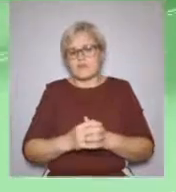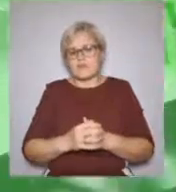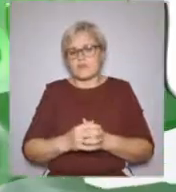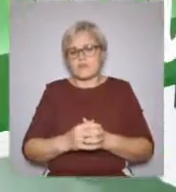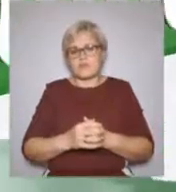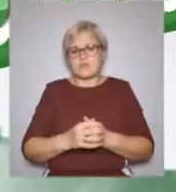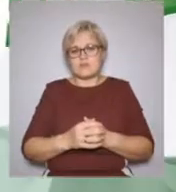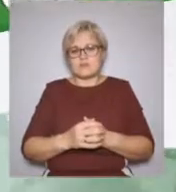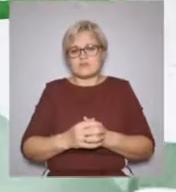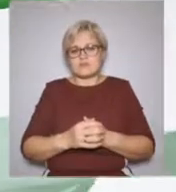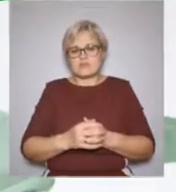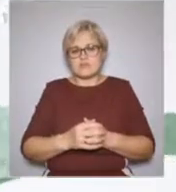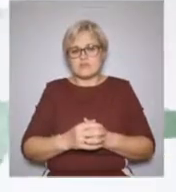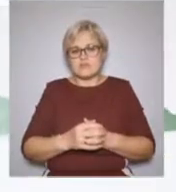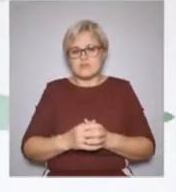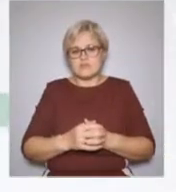и